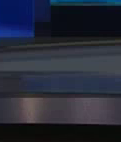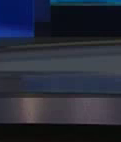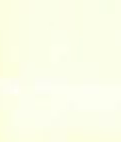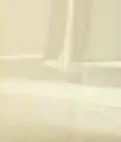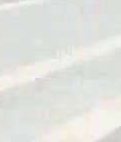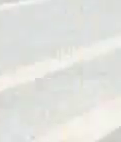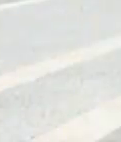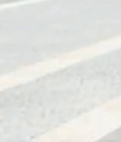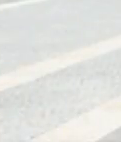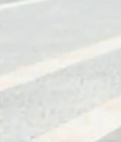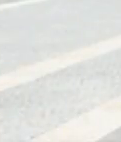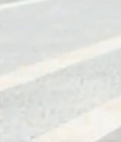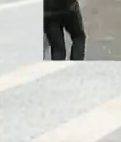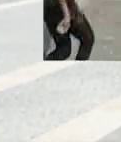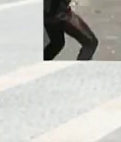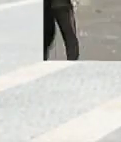מתחילים.